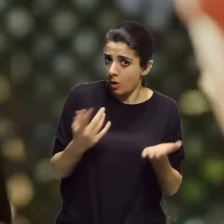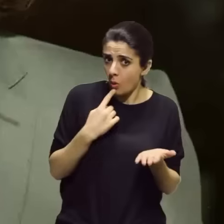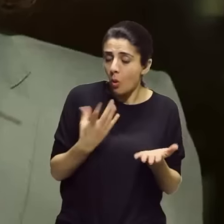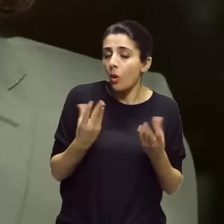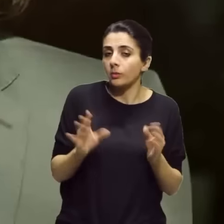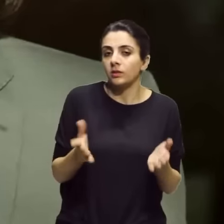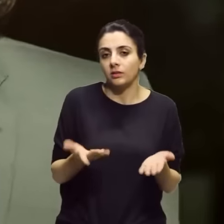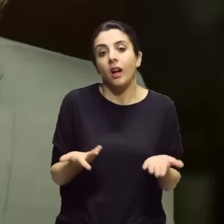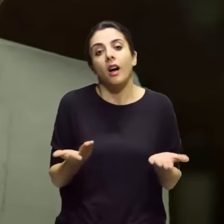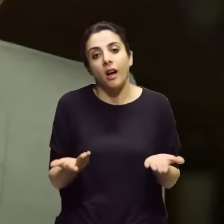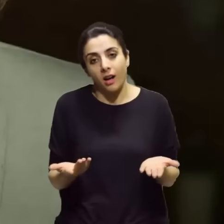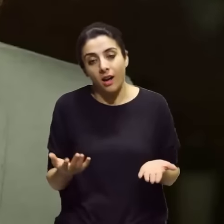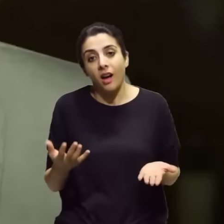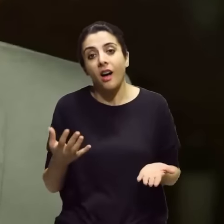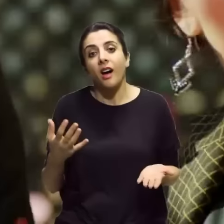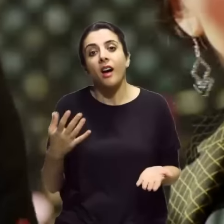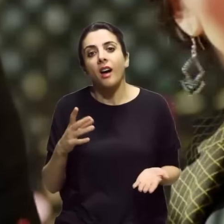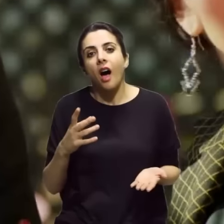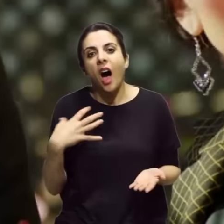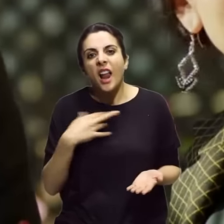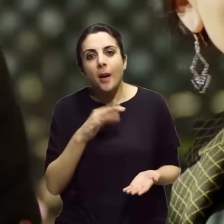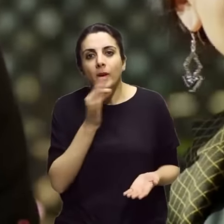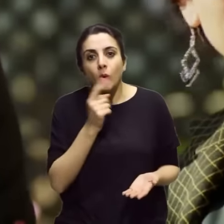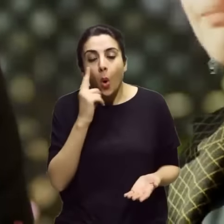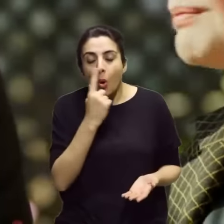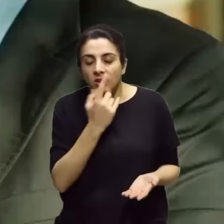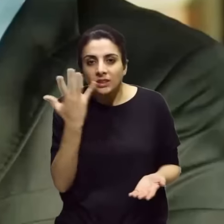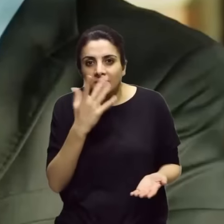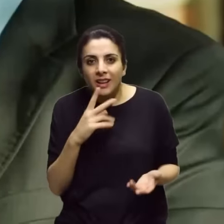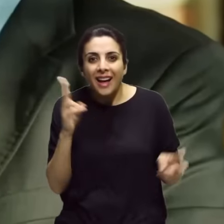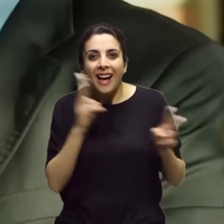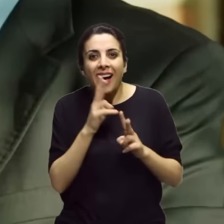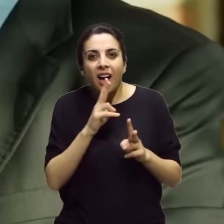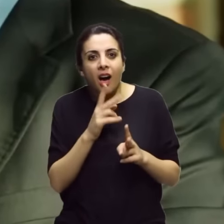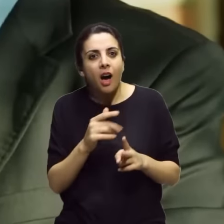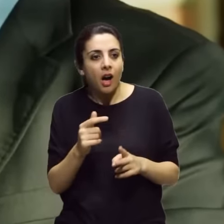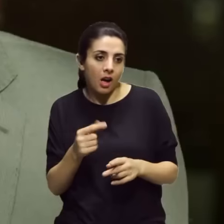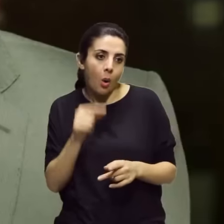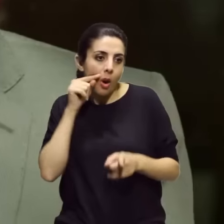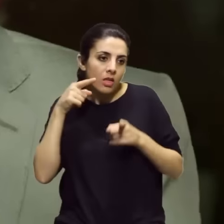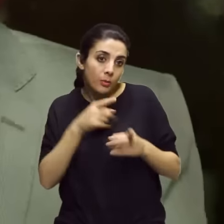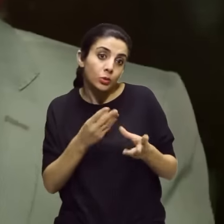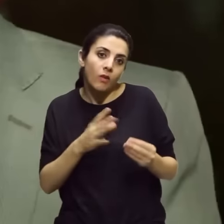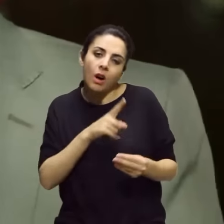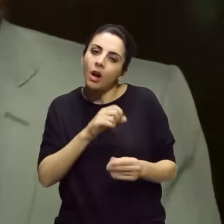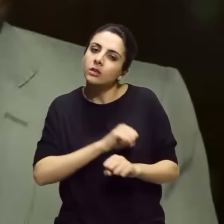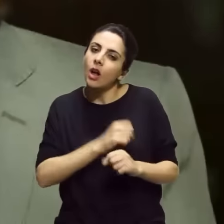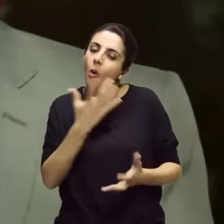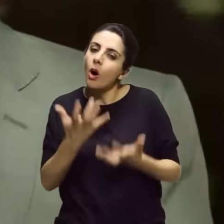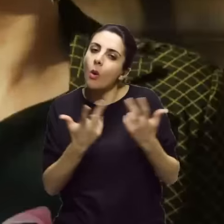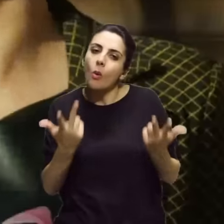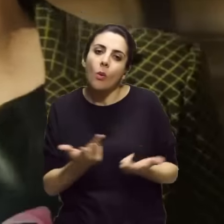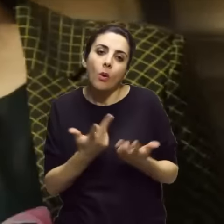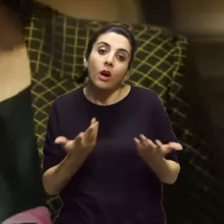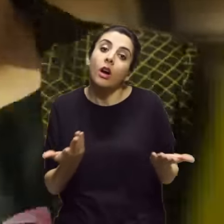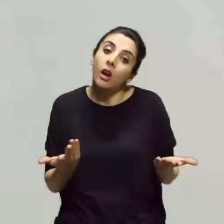şey olur mu ya? Böyle anasınınki gibi kara kara gözler, böyle gülen bir surat. Peşinde kovalayanı çok olacak, ben sana söyleyeyim. Sen yandın Ömerciğim bir de derim, yandın